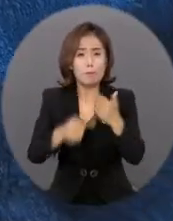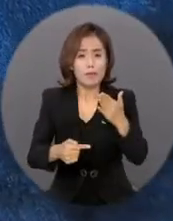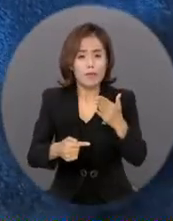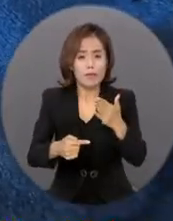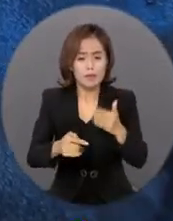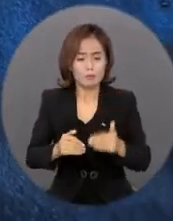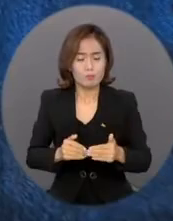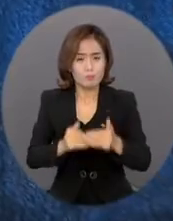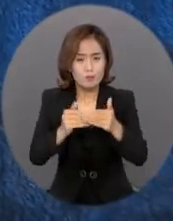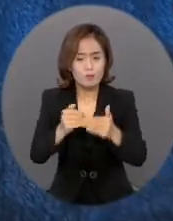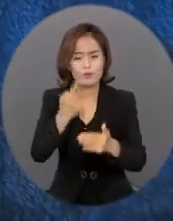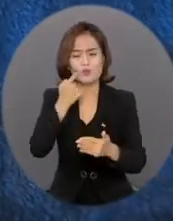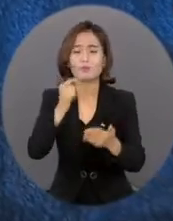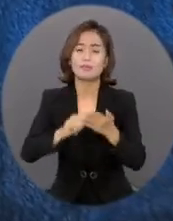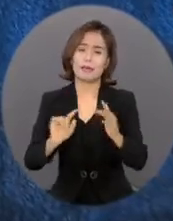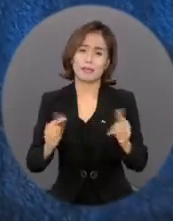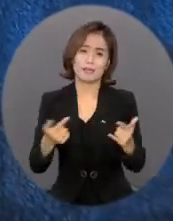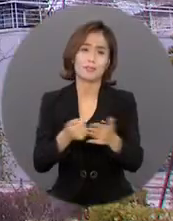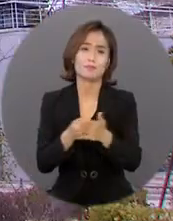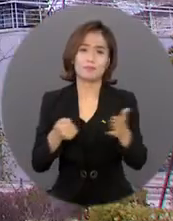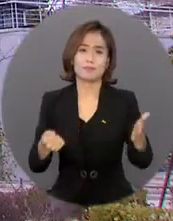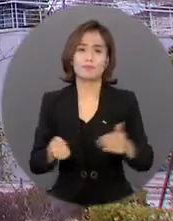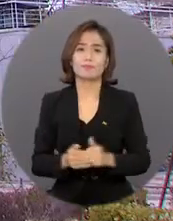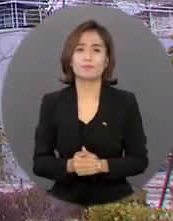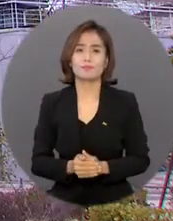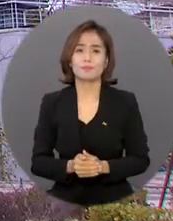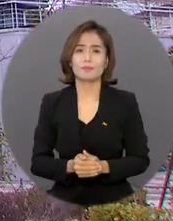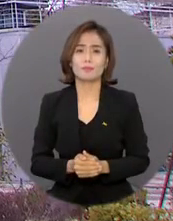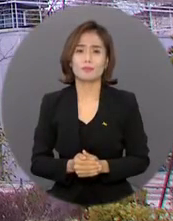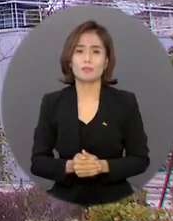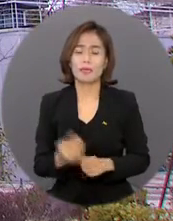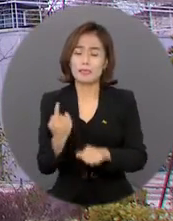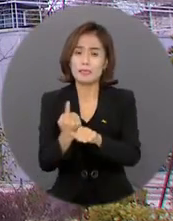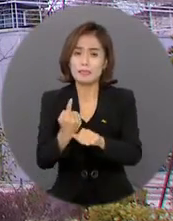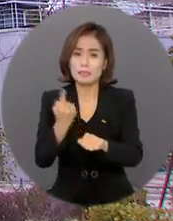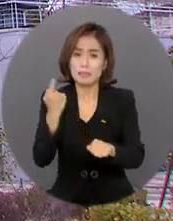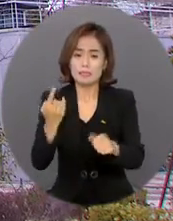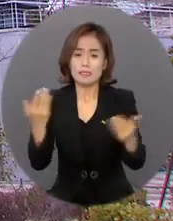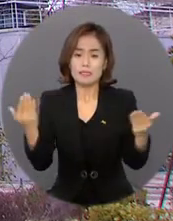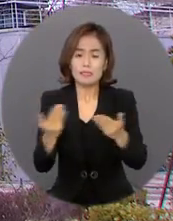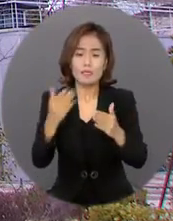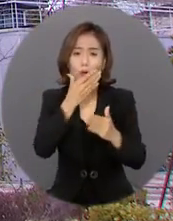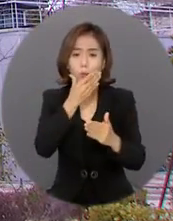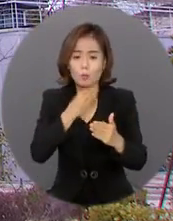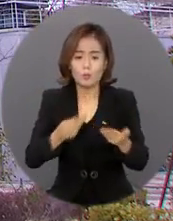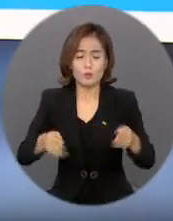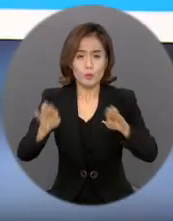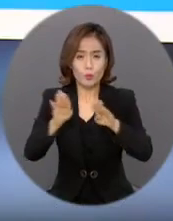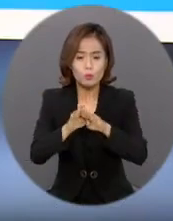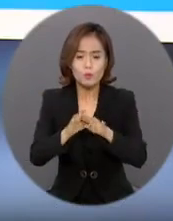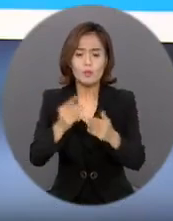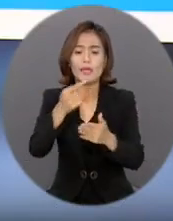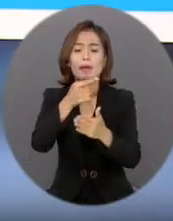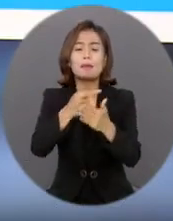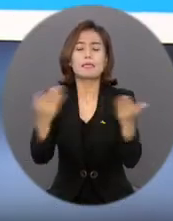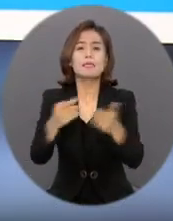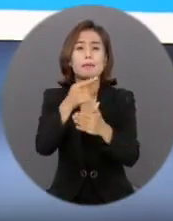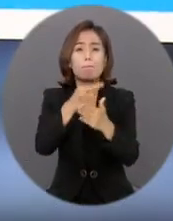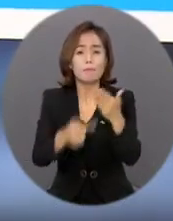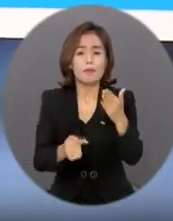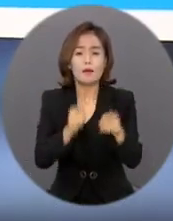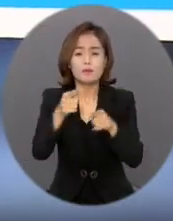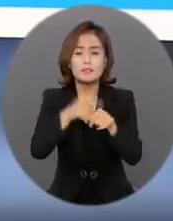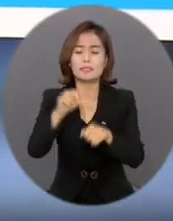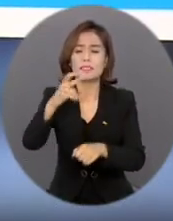과정이 험난하다는 것을 알기 때문입니다. 지난해 근로복지공단에 접수된 전국 산재 신청 건수는 모두